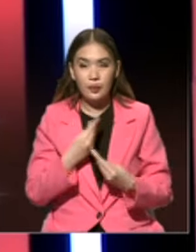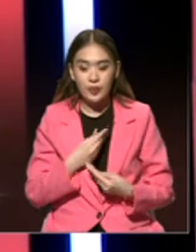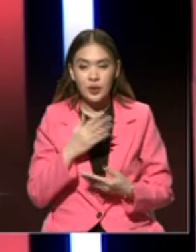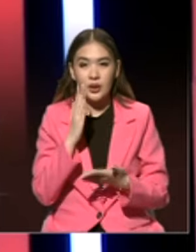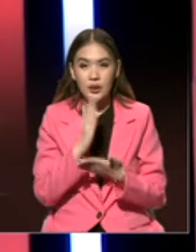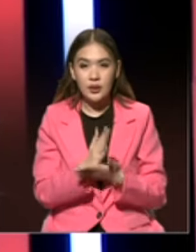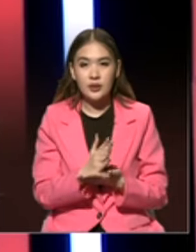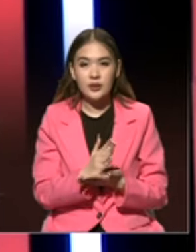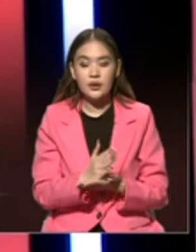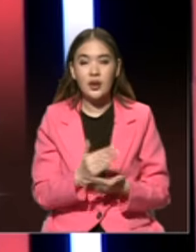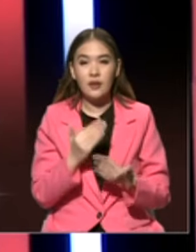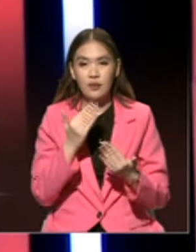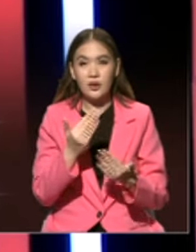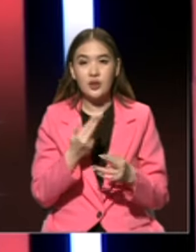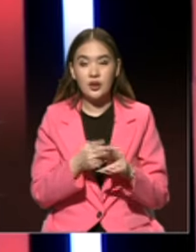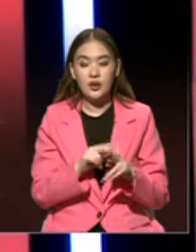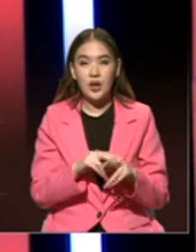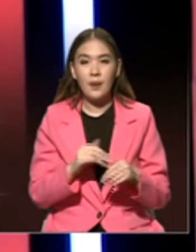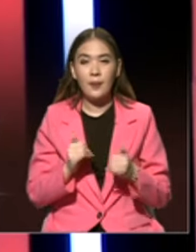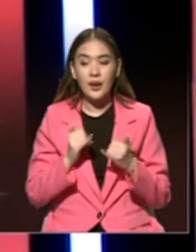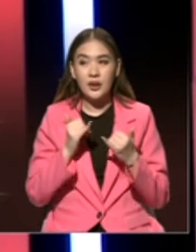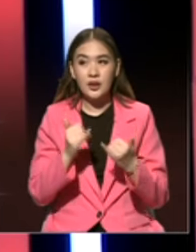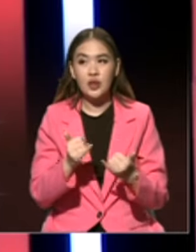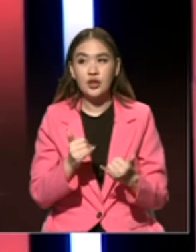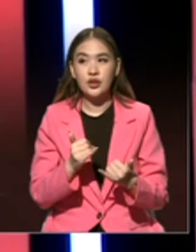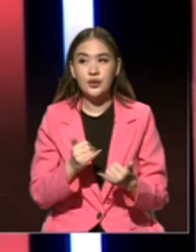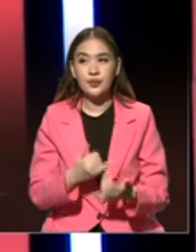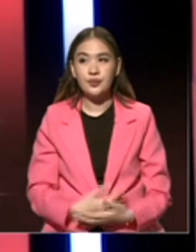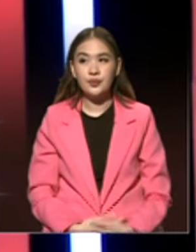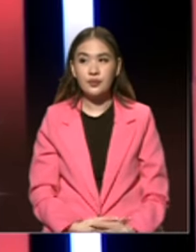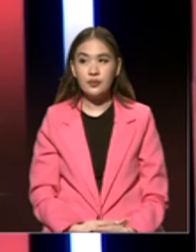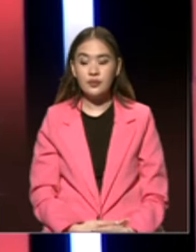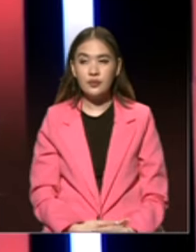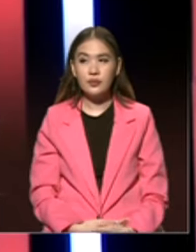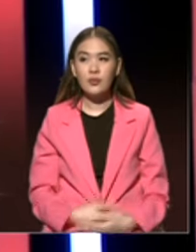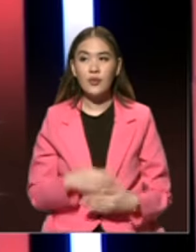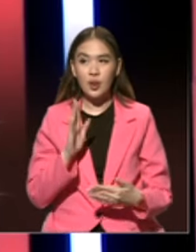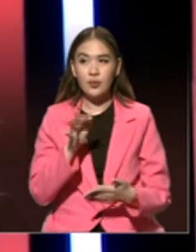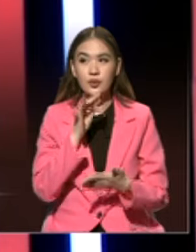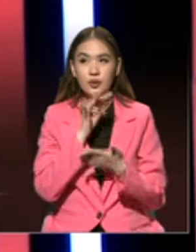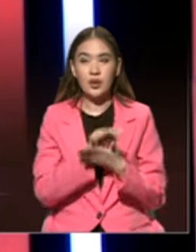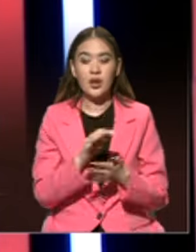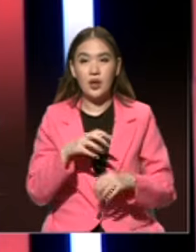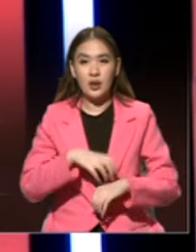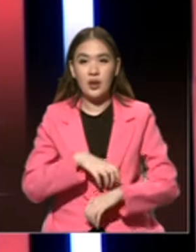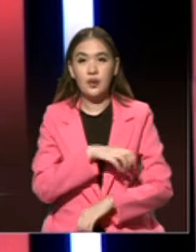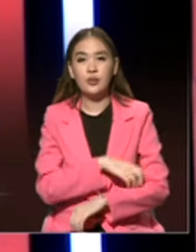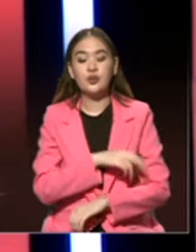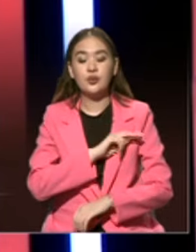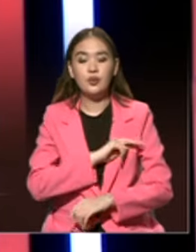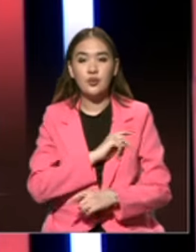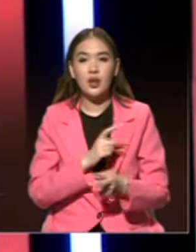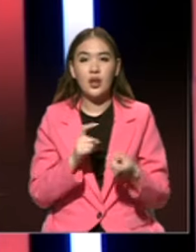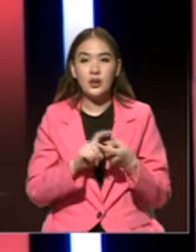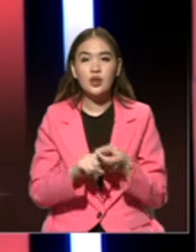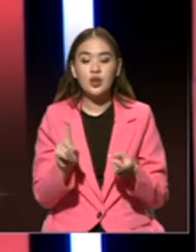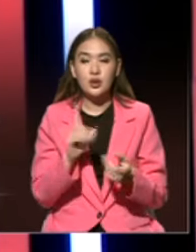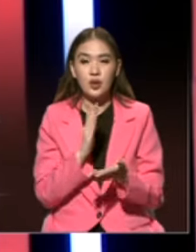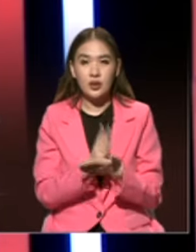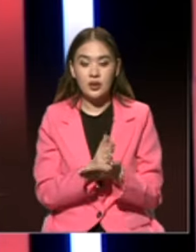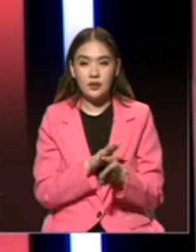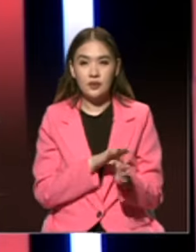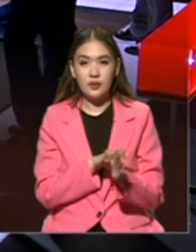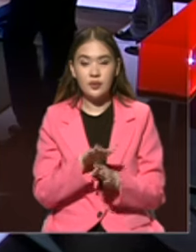Бұл ұсынысыңыз ғой енді айтып отырған, иә? Қазір жауап бересіз. Жалпы комиссияның жұмысына қатысты не айтар едіңіз? Қалай жүргізіліп